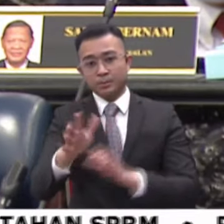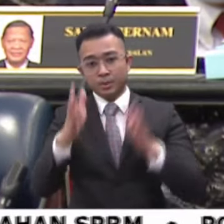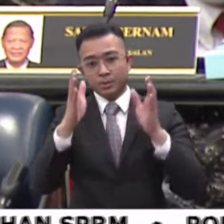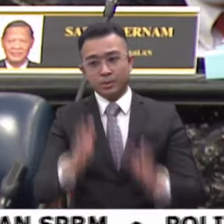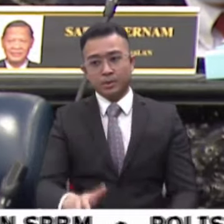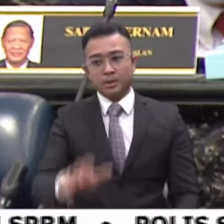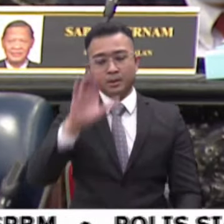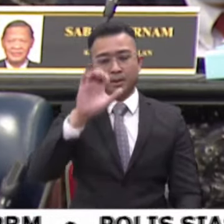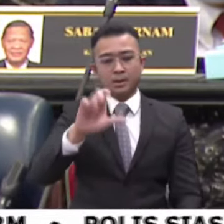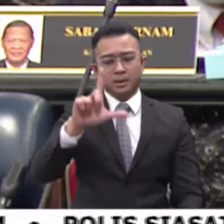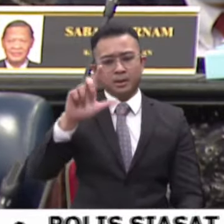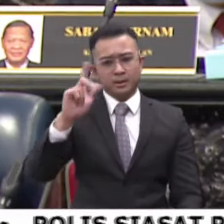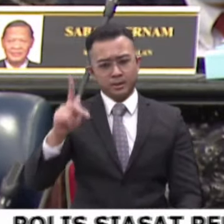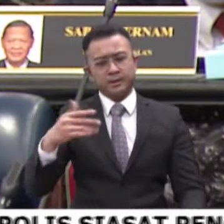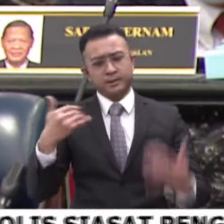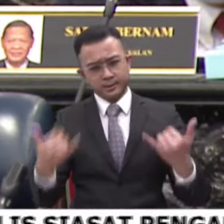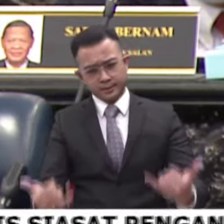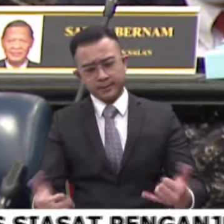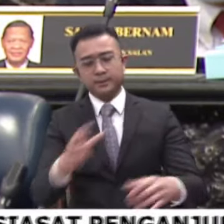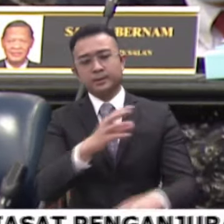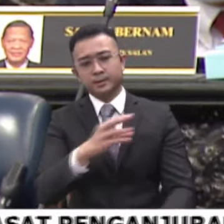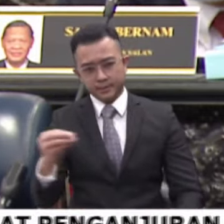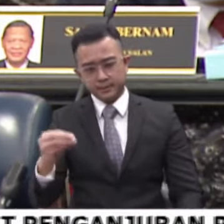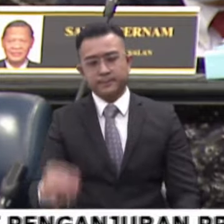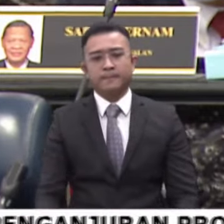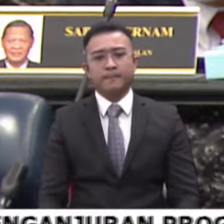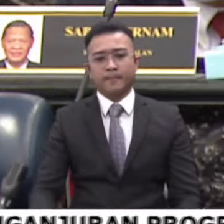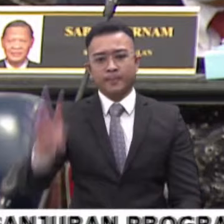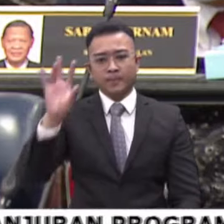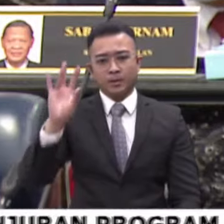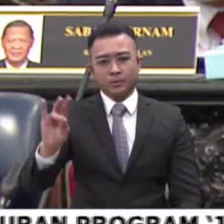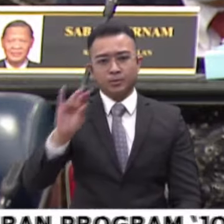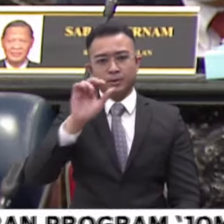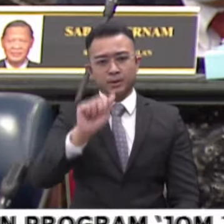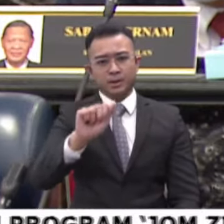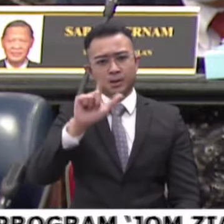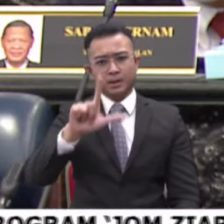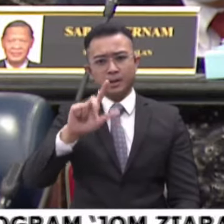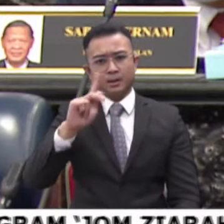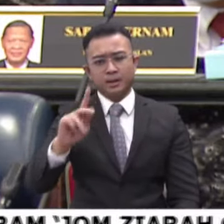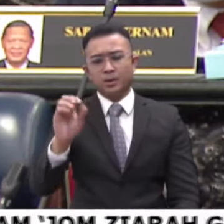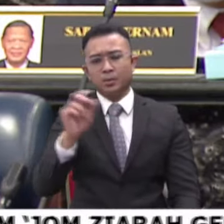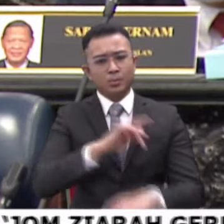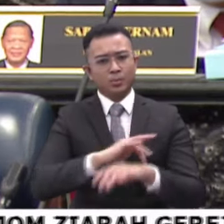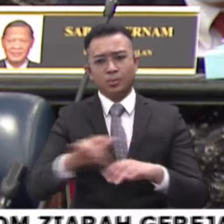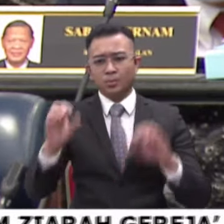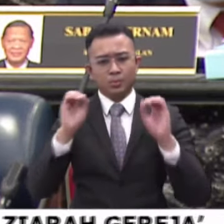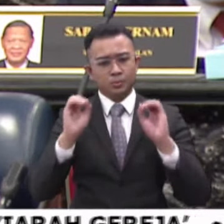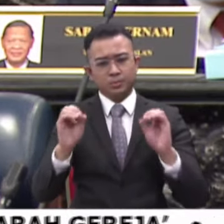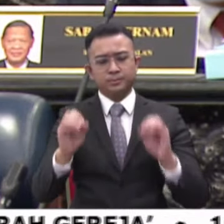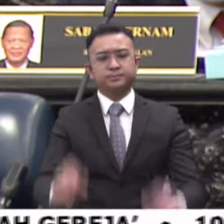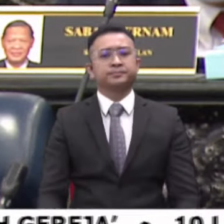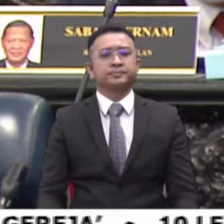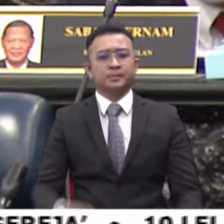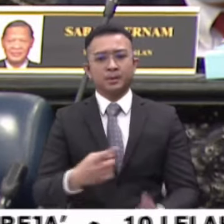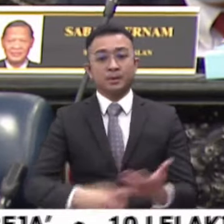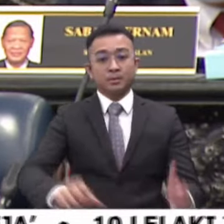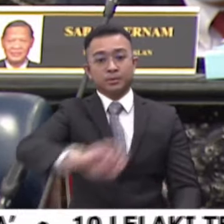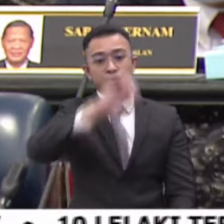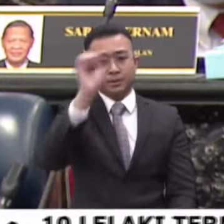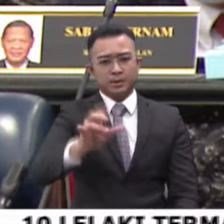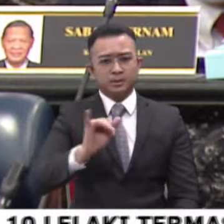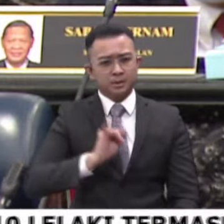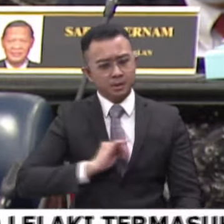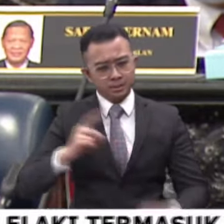orang ALK sedia ada dan tujuh orang ALK masih kosong. Jadi persoalan